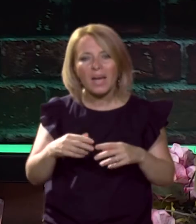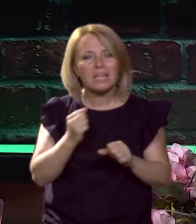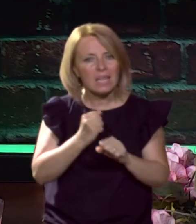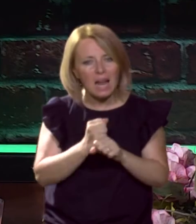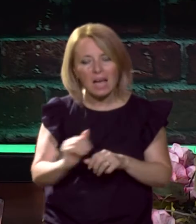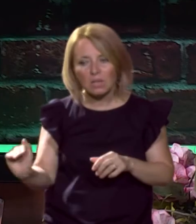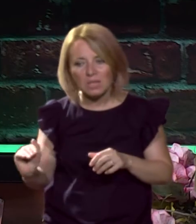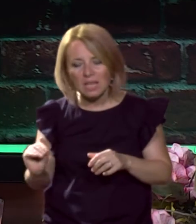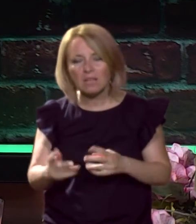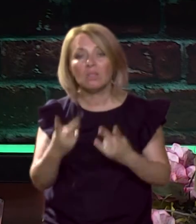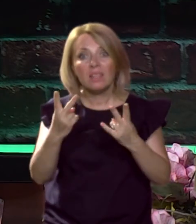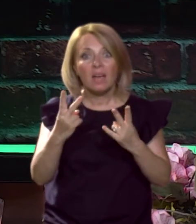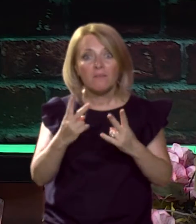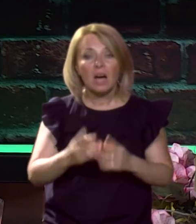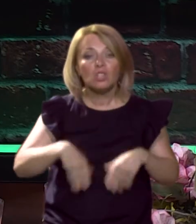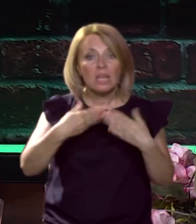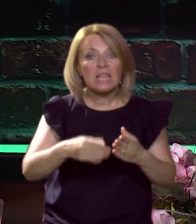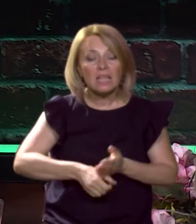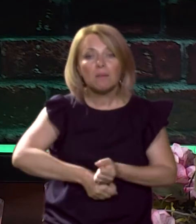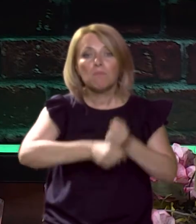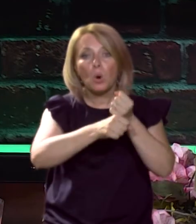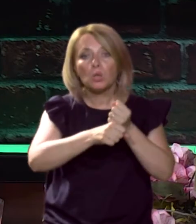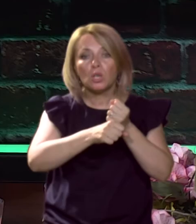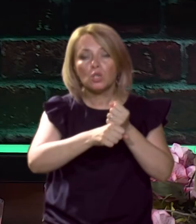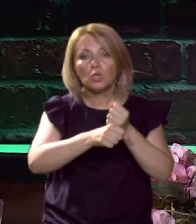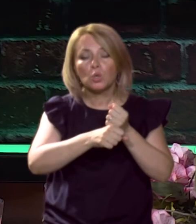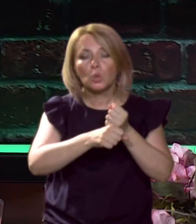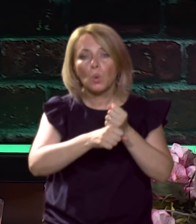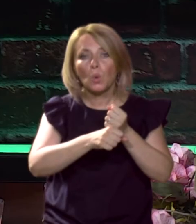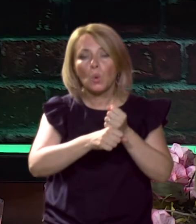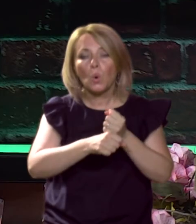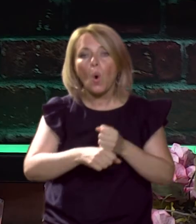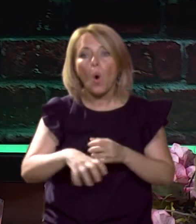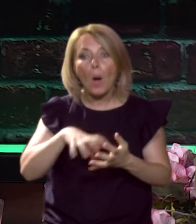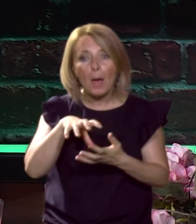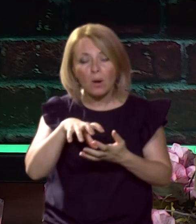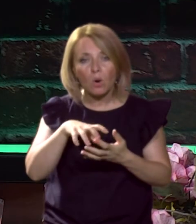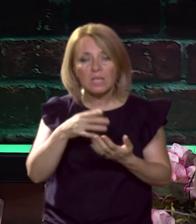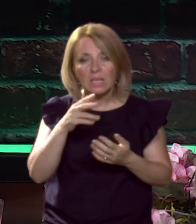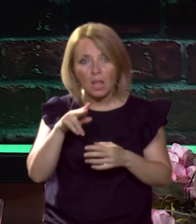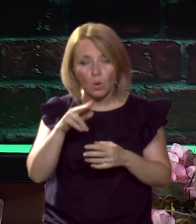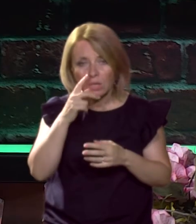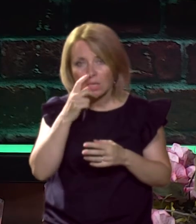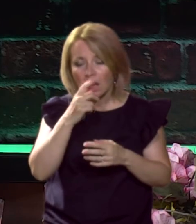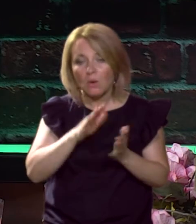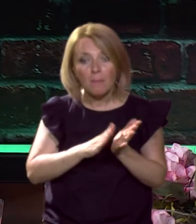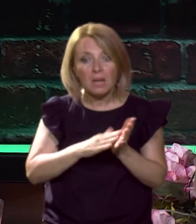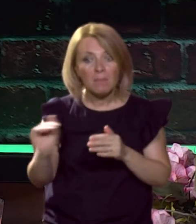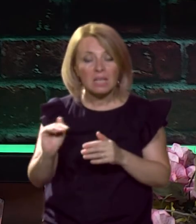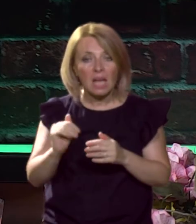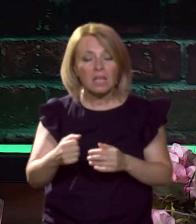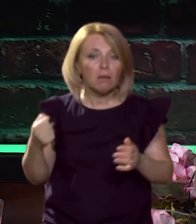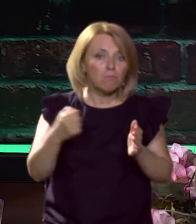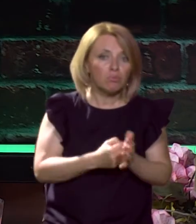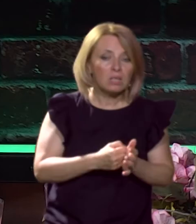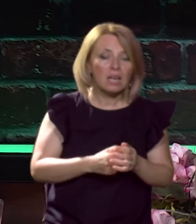I onda najbitnije je možda pružiti tu podršku roditelju i reći da će sve biti u redu, jer na primjer dijete možda se udari ili padne i